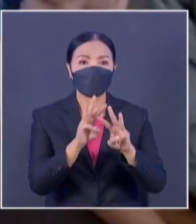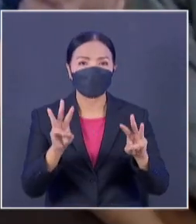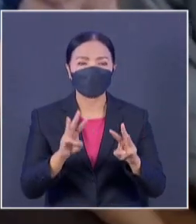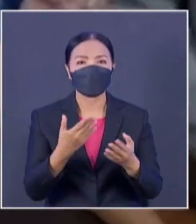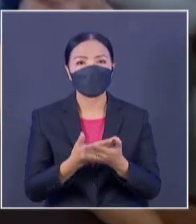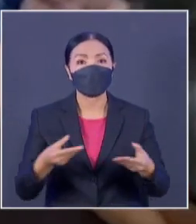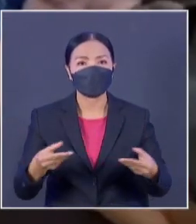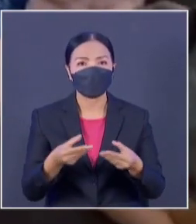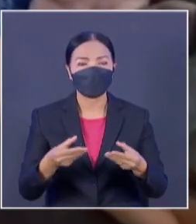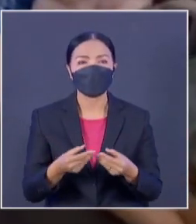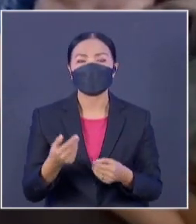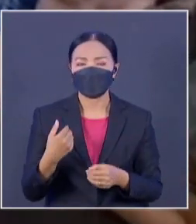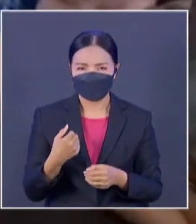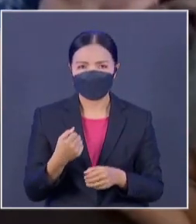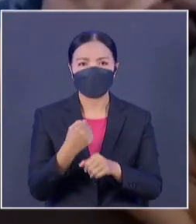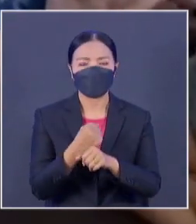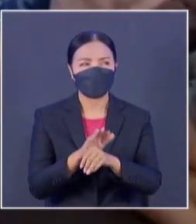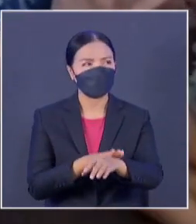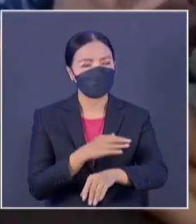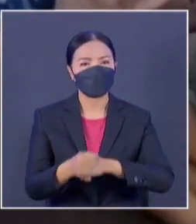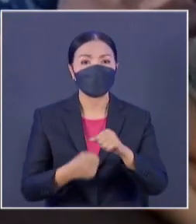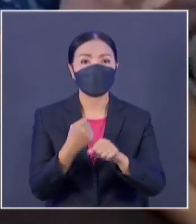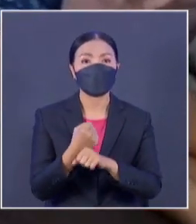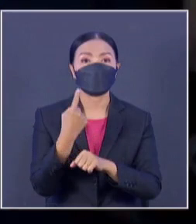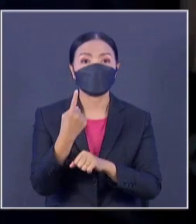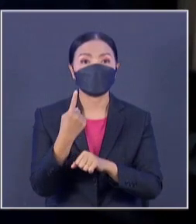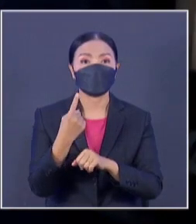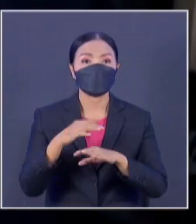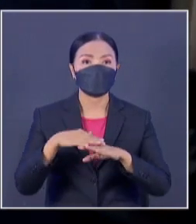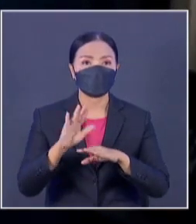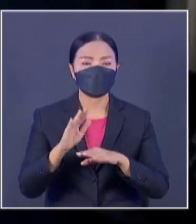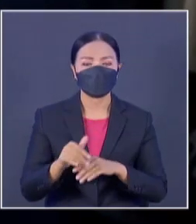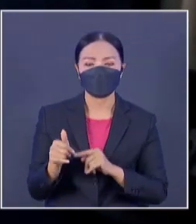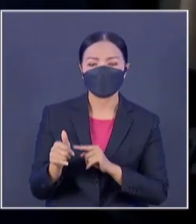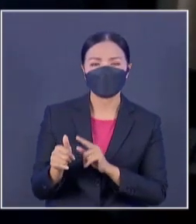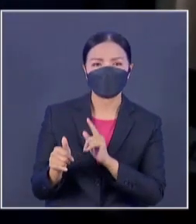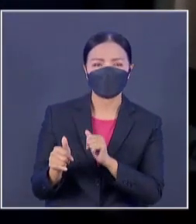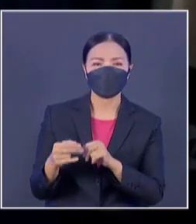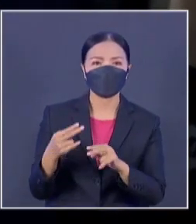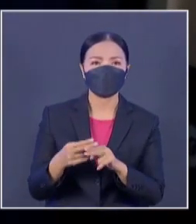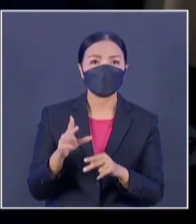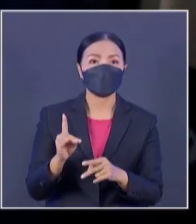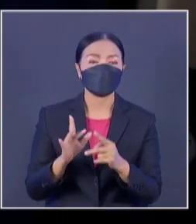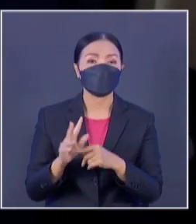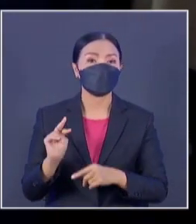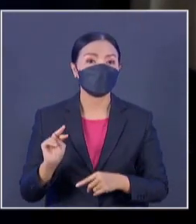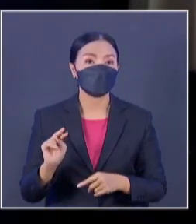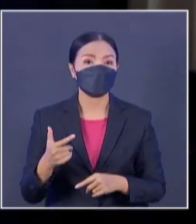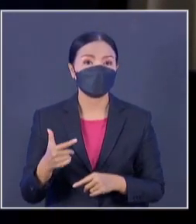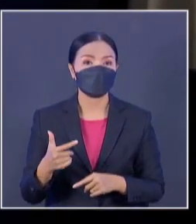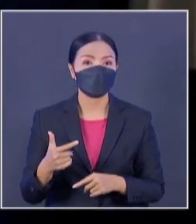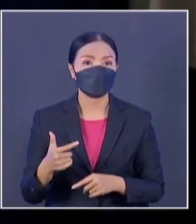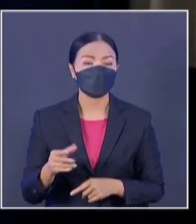พนันให้กับลูกค้ามาปีเสร็จๆแล้วนะครับโดยมีนายดุงไม่ทราบชื่อและนามสกุลจริงนะครับทราบ